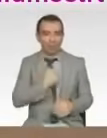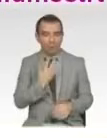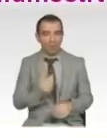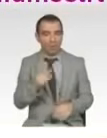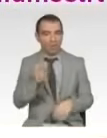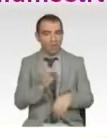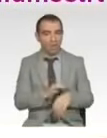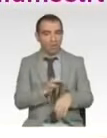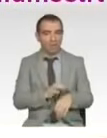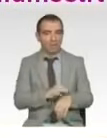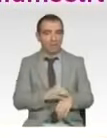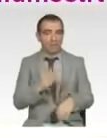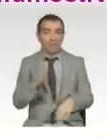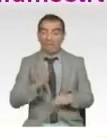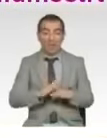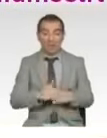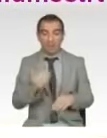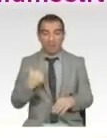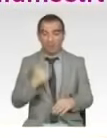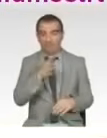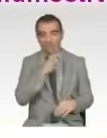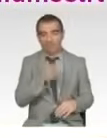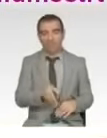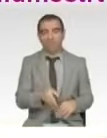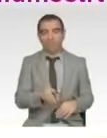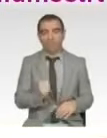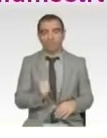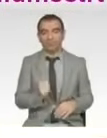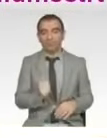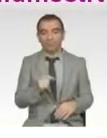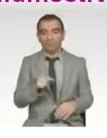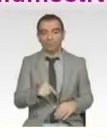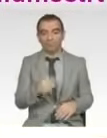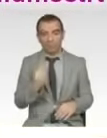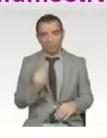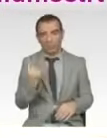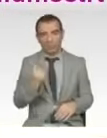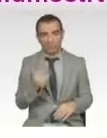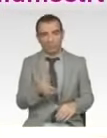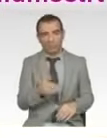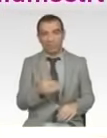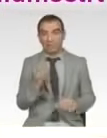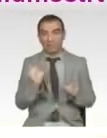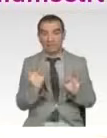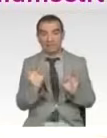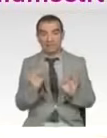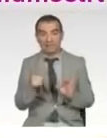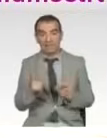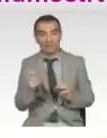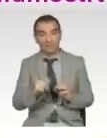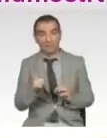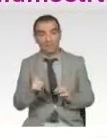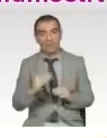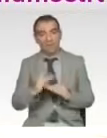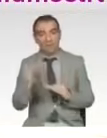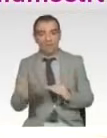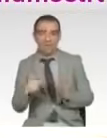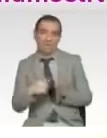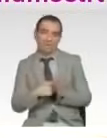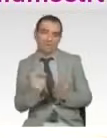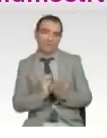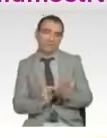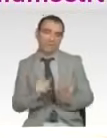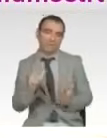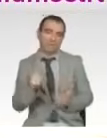olduğumuz anlarda ne yapabiliriz? Çok güzel. İşte, güzel mesela, bir şey bu. Evet çok güzel. Ama kim şey yapıyorsa arkasına ismini yazması lazım.